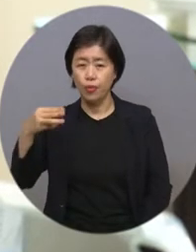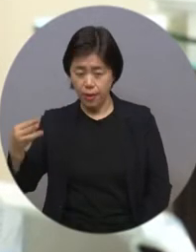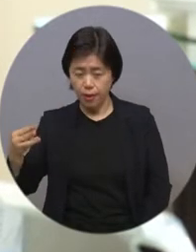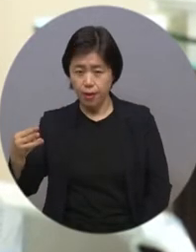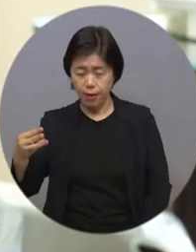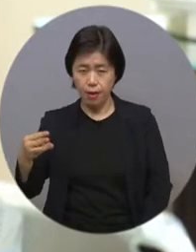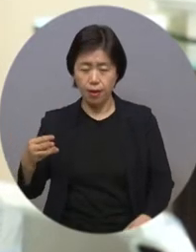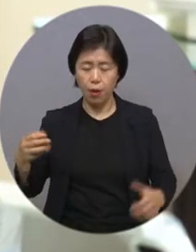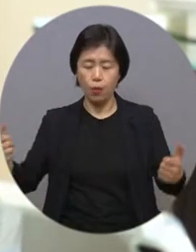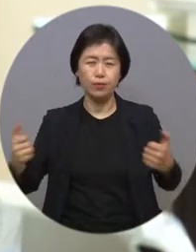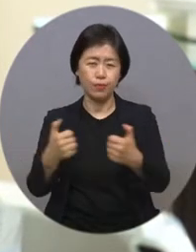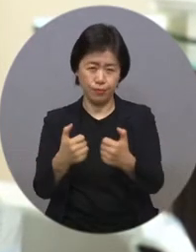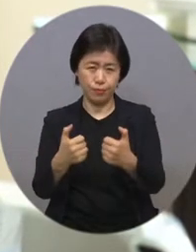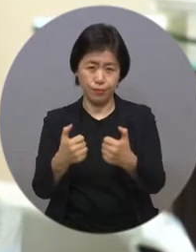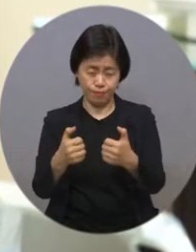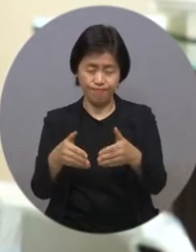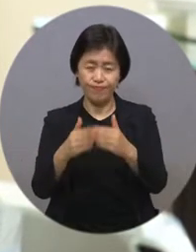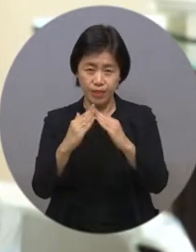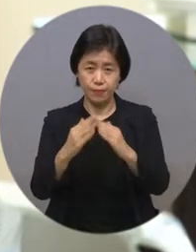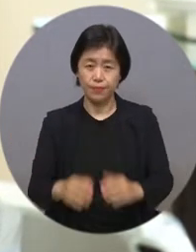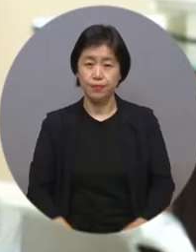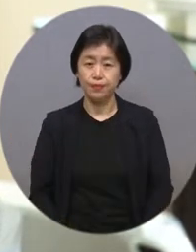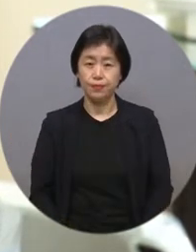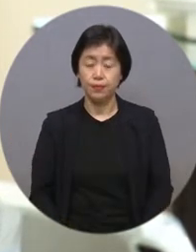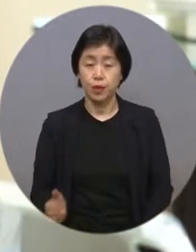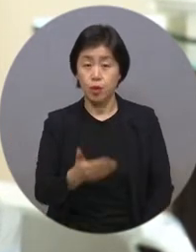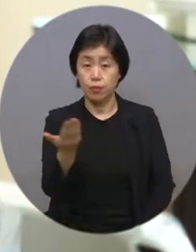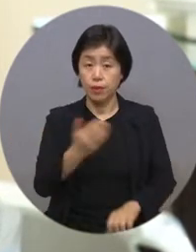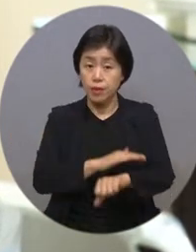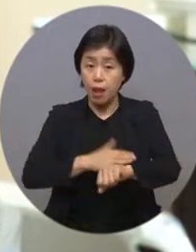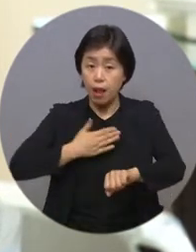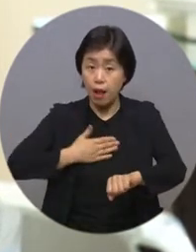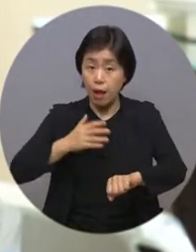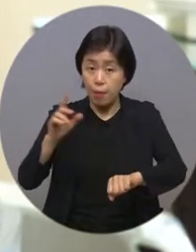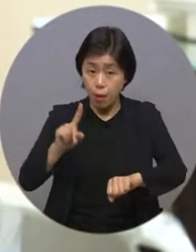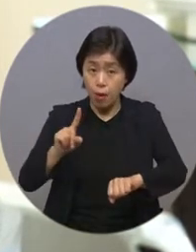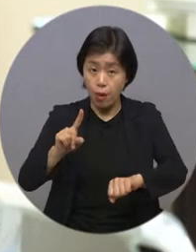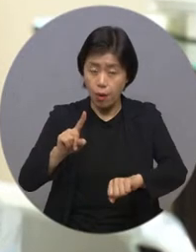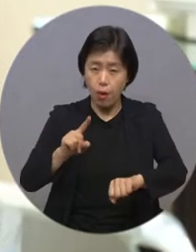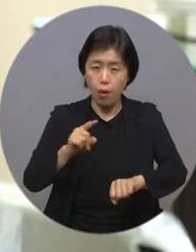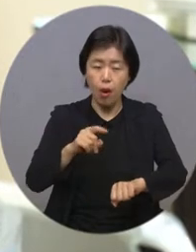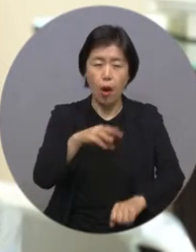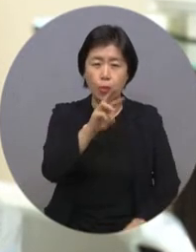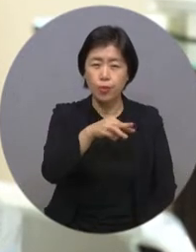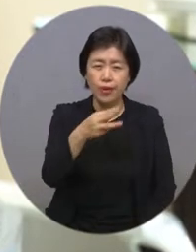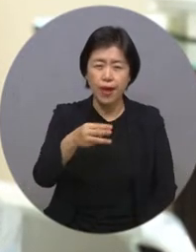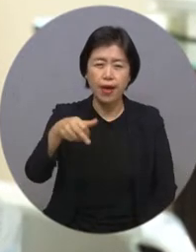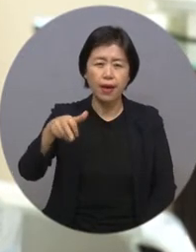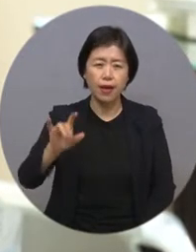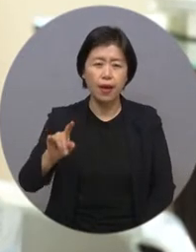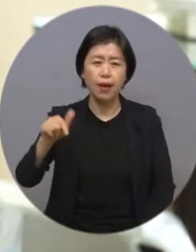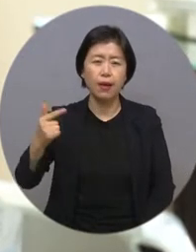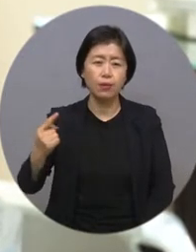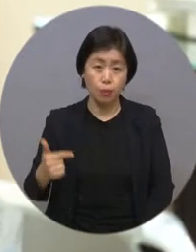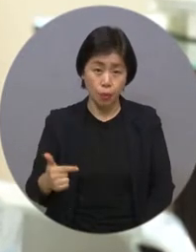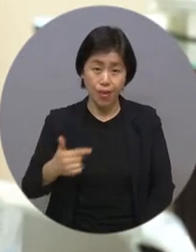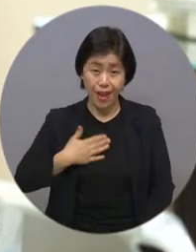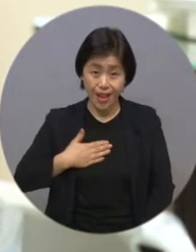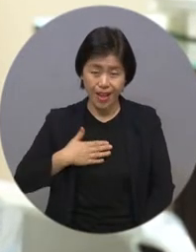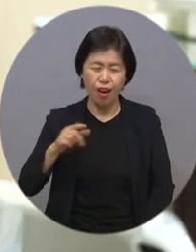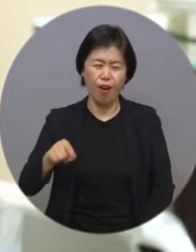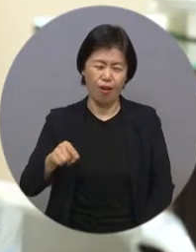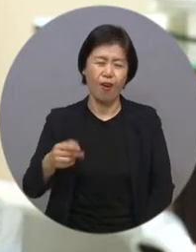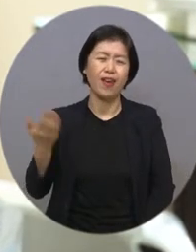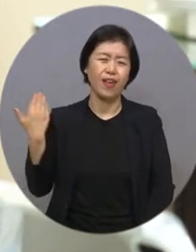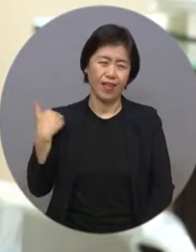해서 만든 회사입니다. 여러분들이 잘 알고 계시는 롯데캐논이 저희 회사의 전신이고요. 저희 회사에는 가장 좋은